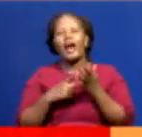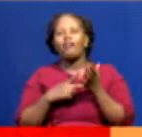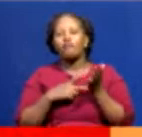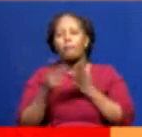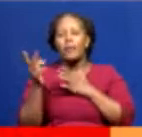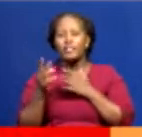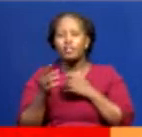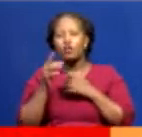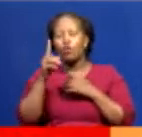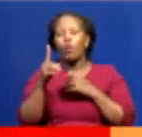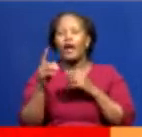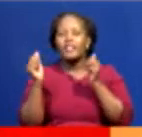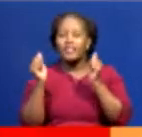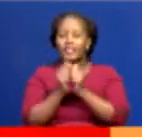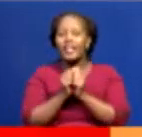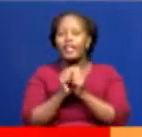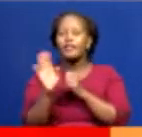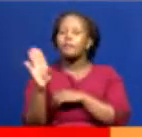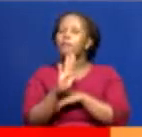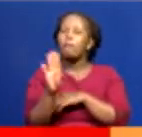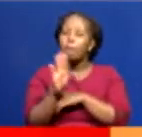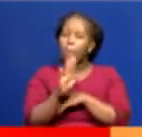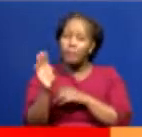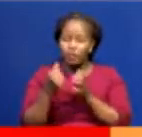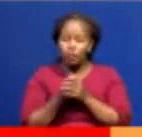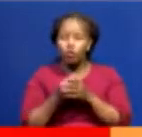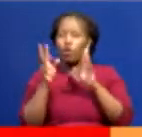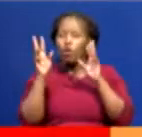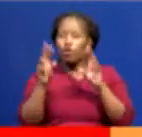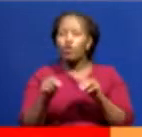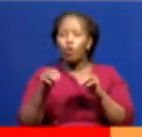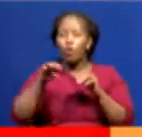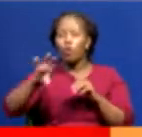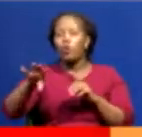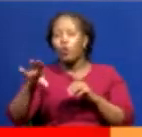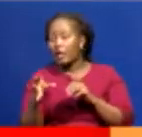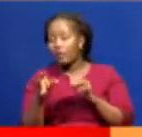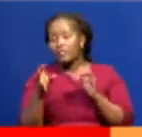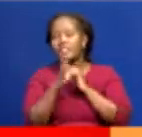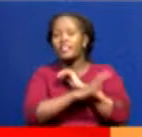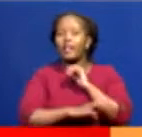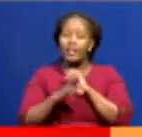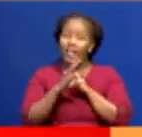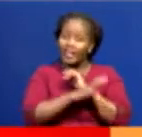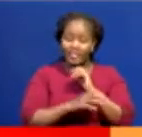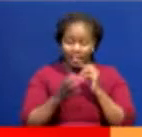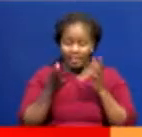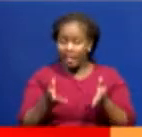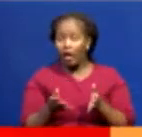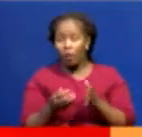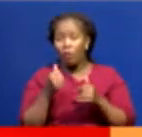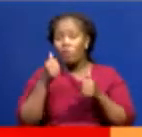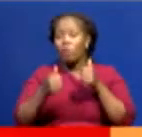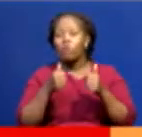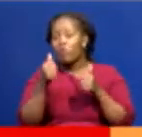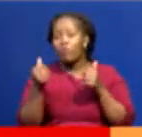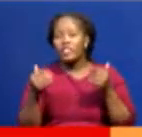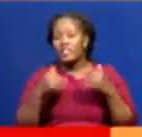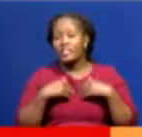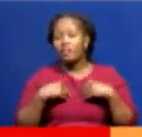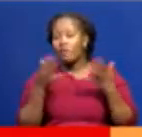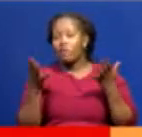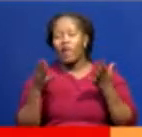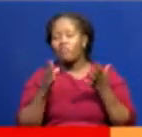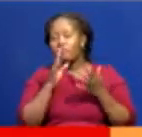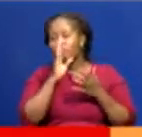bilioni 110 as at today. Hakuna county hata moja katika taifa letu leo ambaye wako na